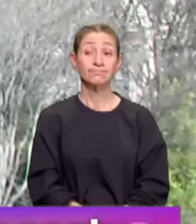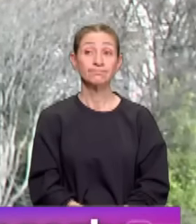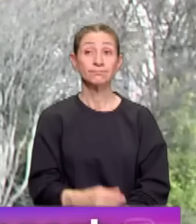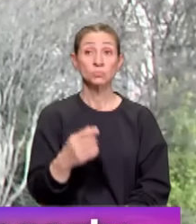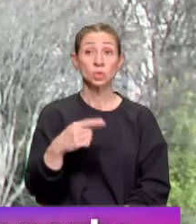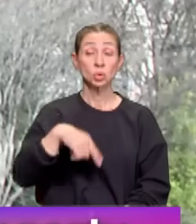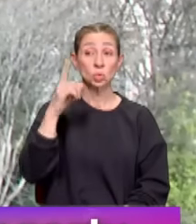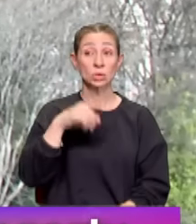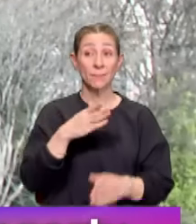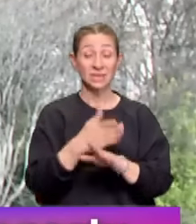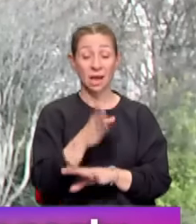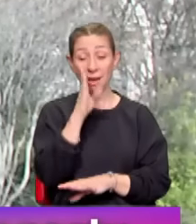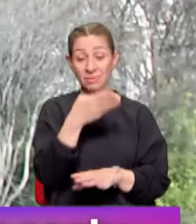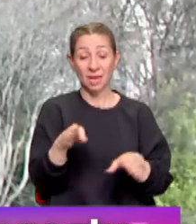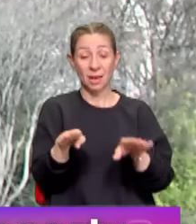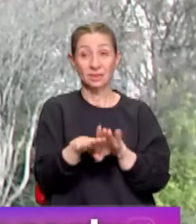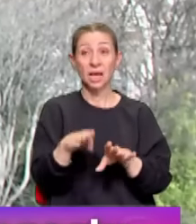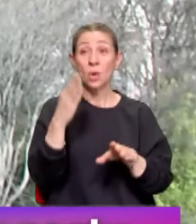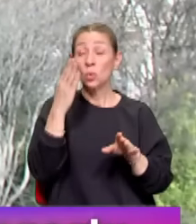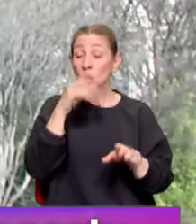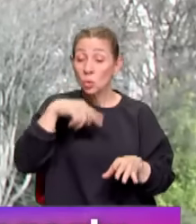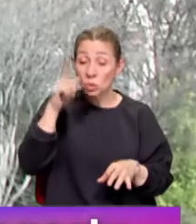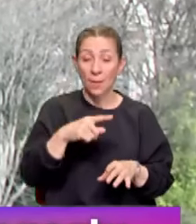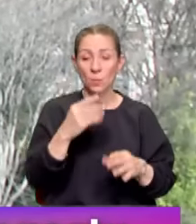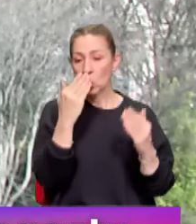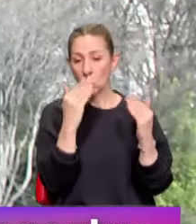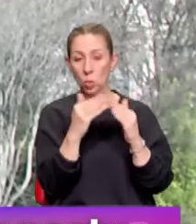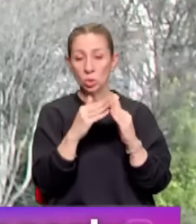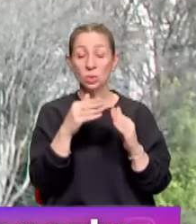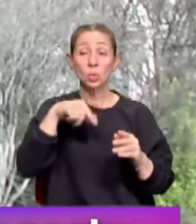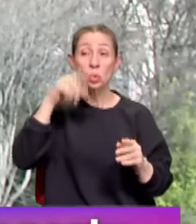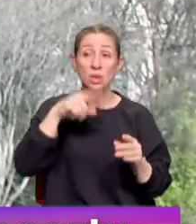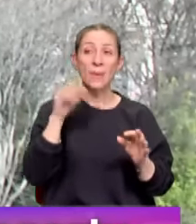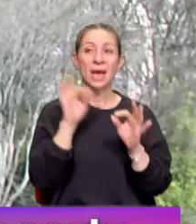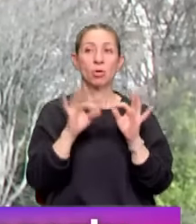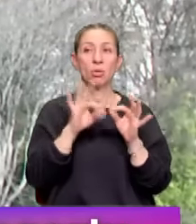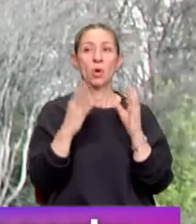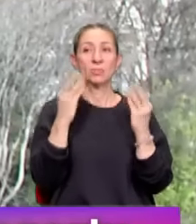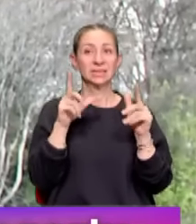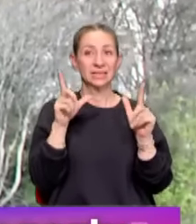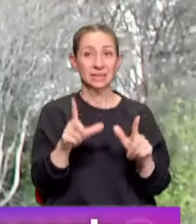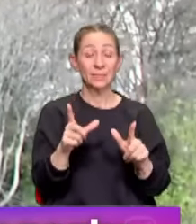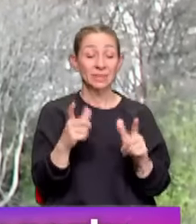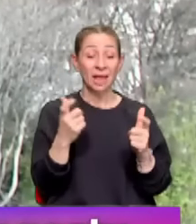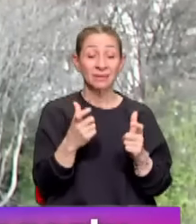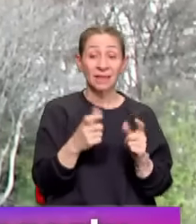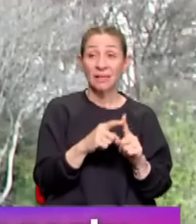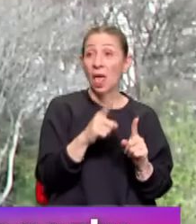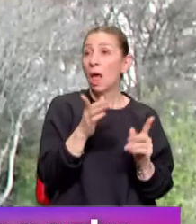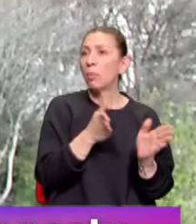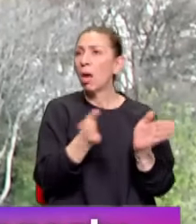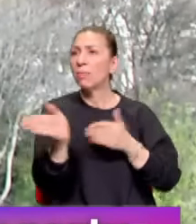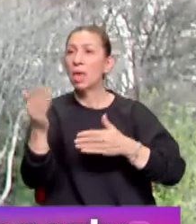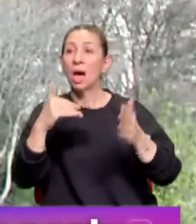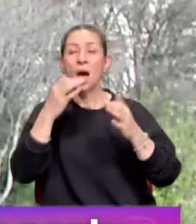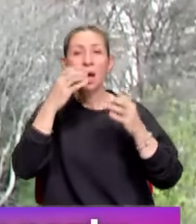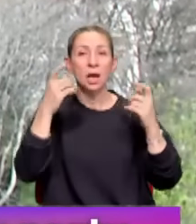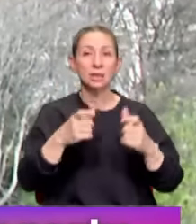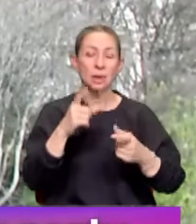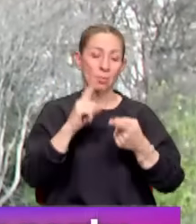Gündem aslında adalet, gündem liyakat, gündem ekonomi olmalıyken nereden nereye savruluyor?